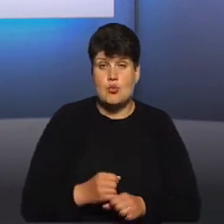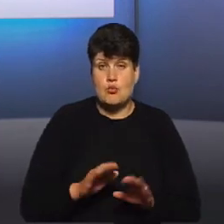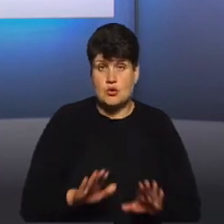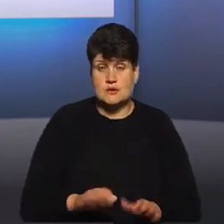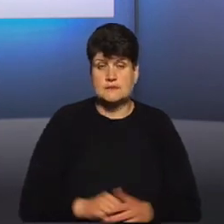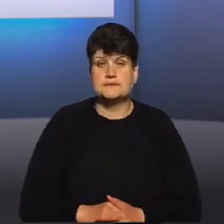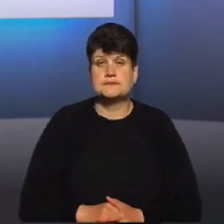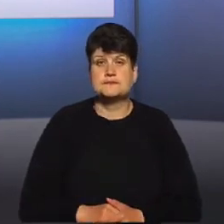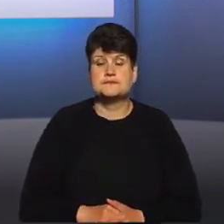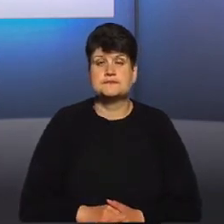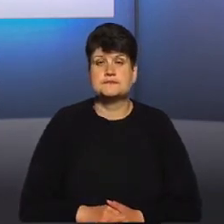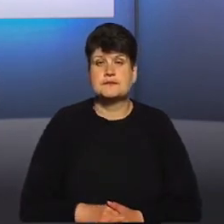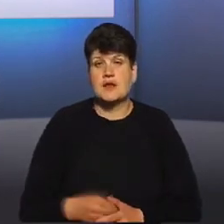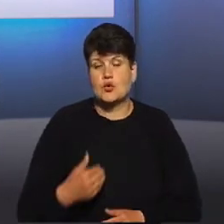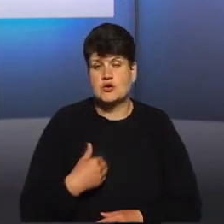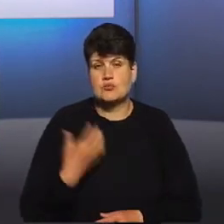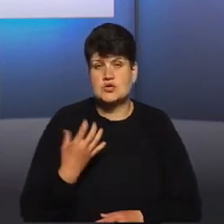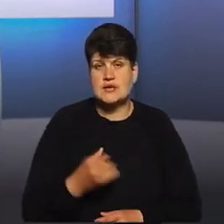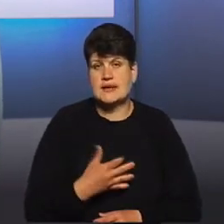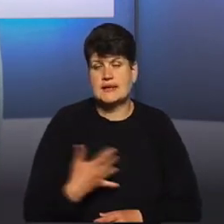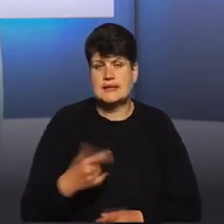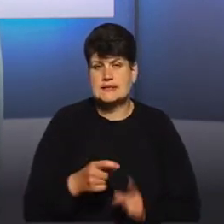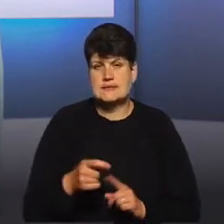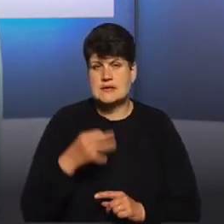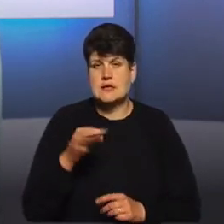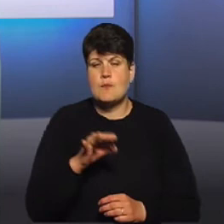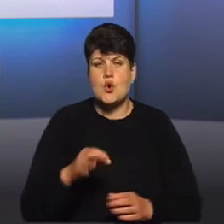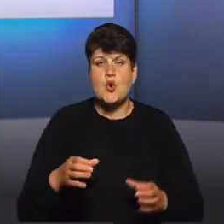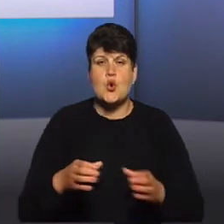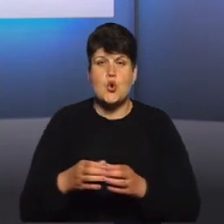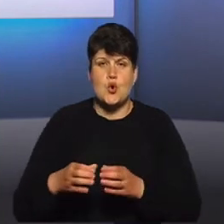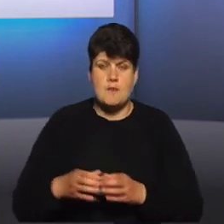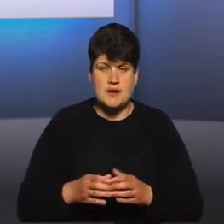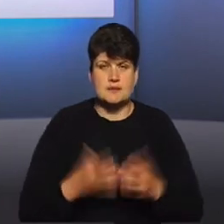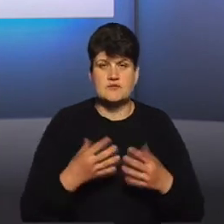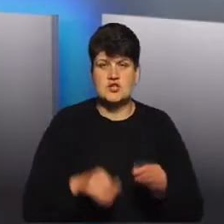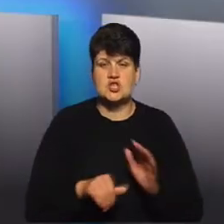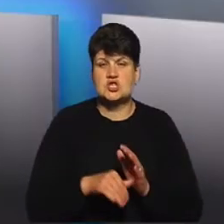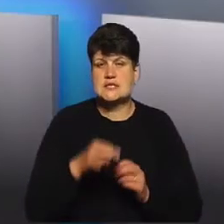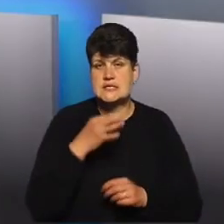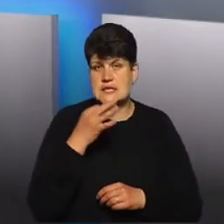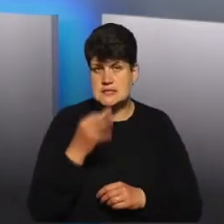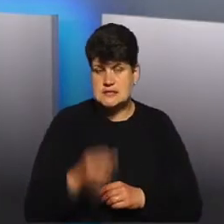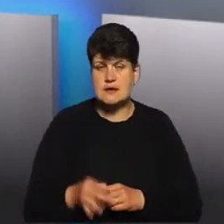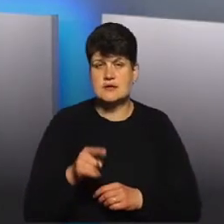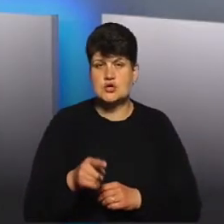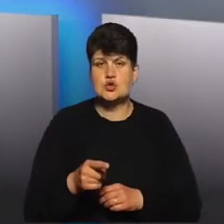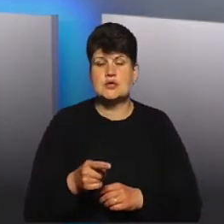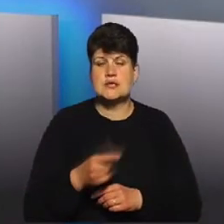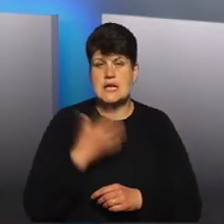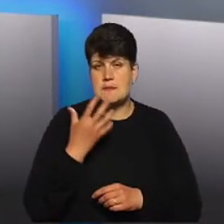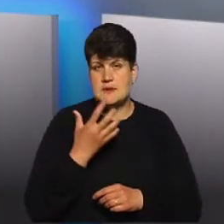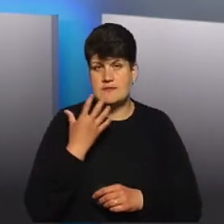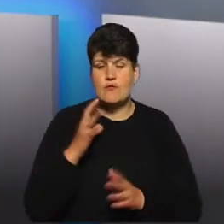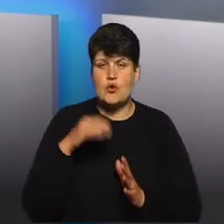би ще кількома словами про громади. Ми отак шість вже сказали, ті, що на півдні, так, Тепле Поділля входять. Я